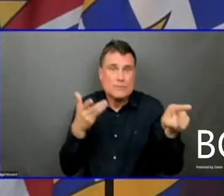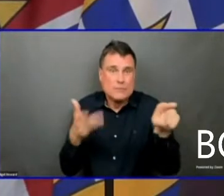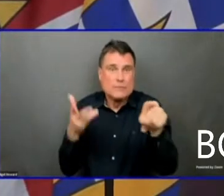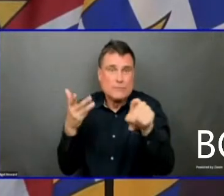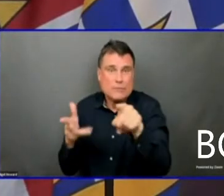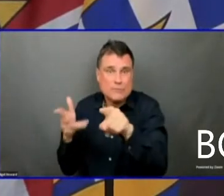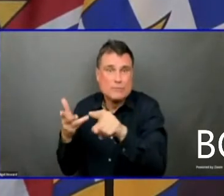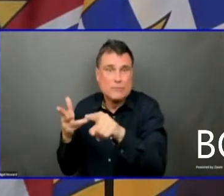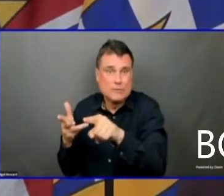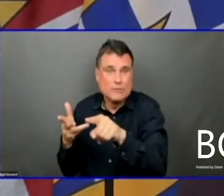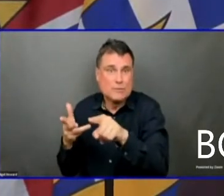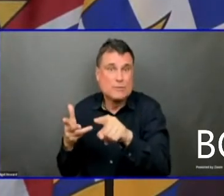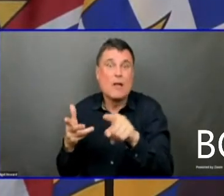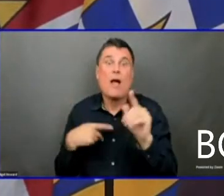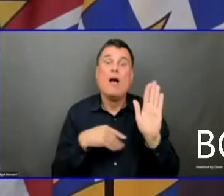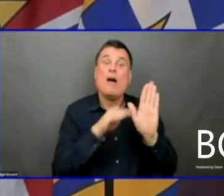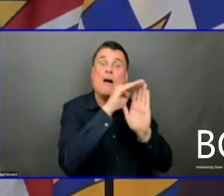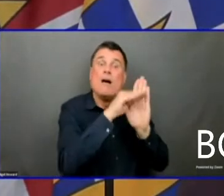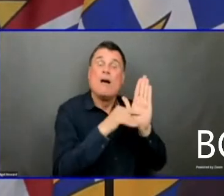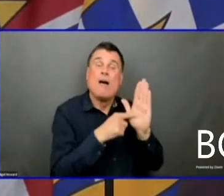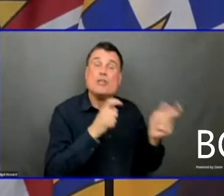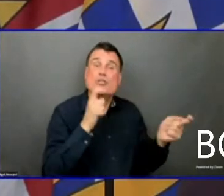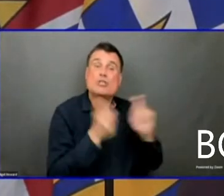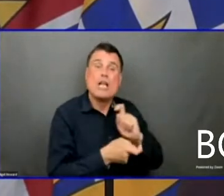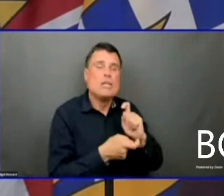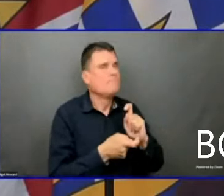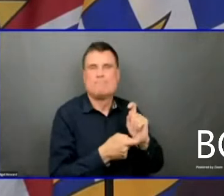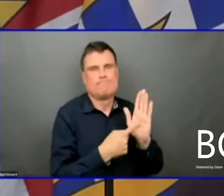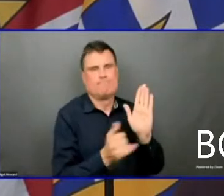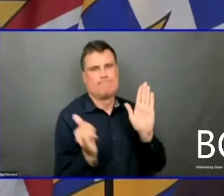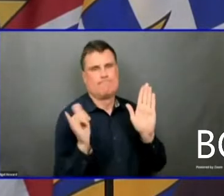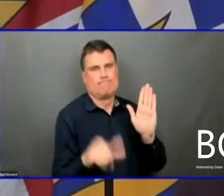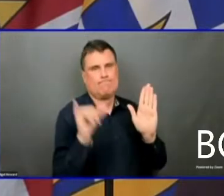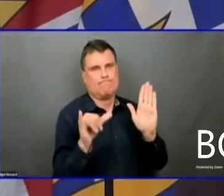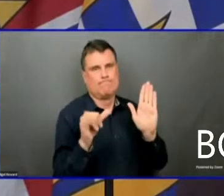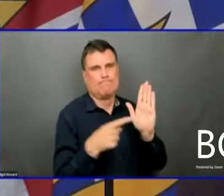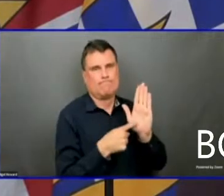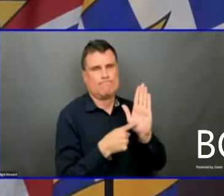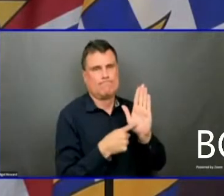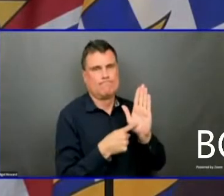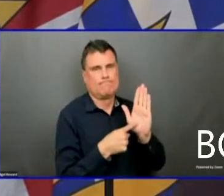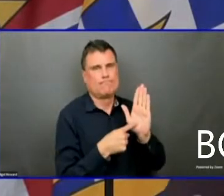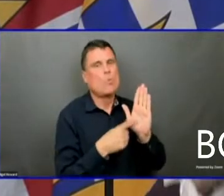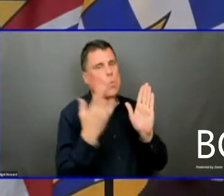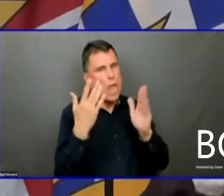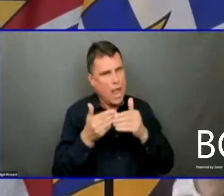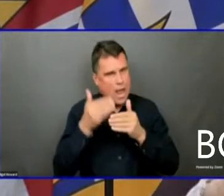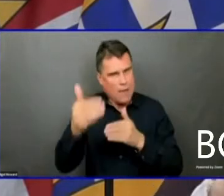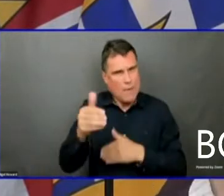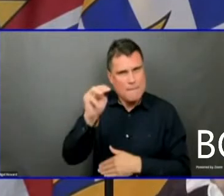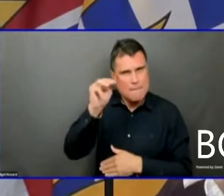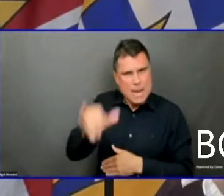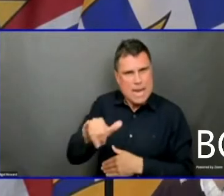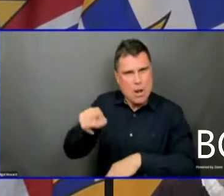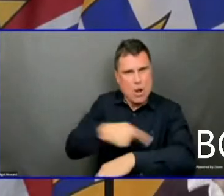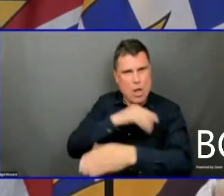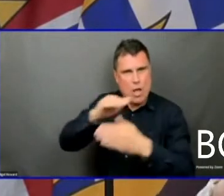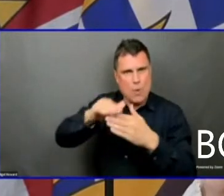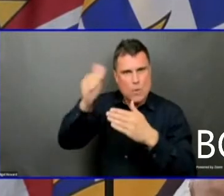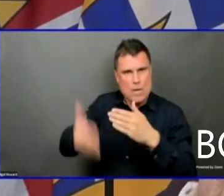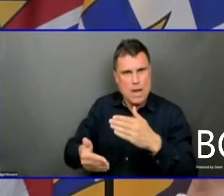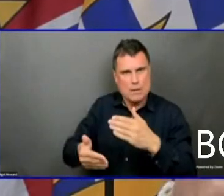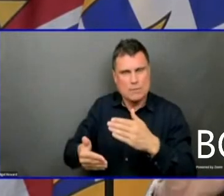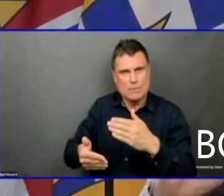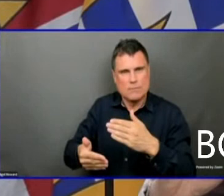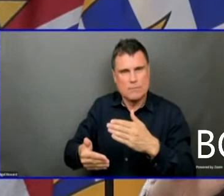的社区我们的亲朋好友都保护起来。 And even then, it's not going to be flicking the switch. It's going